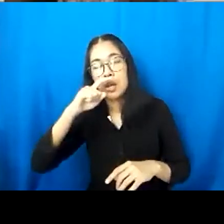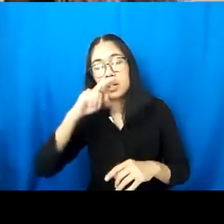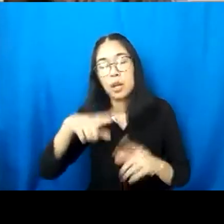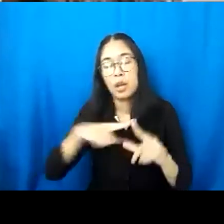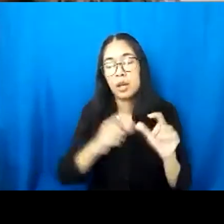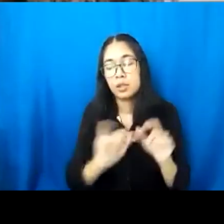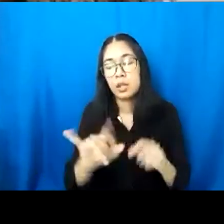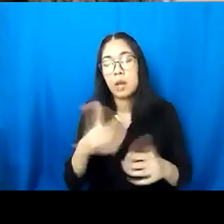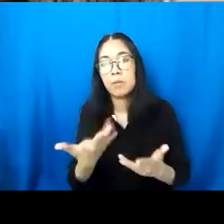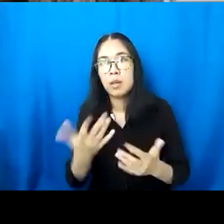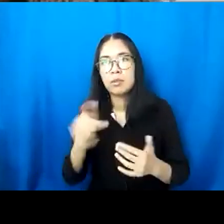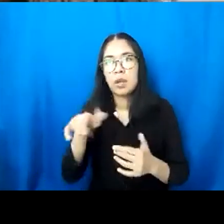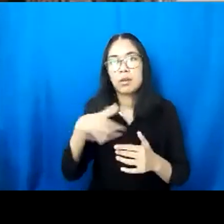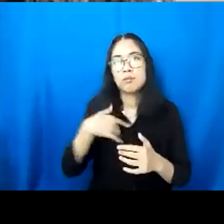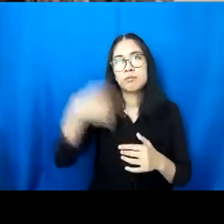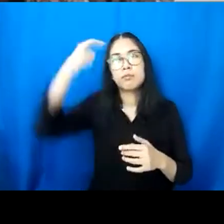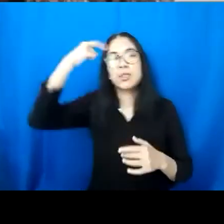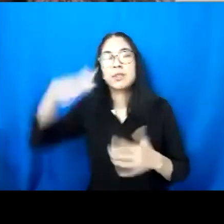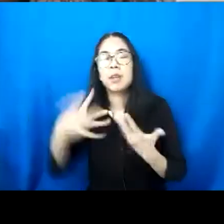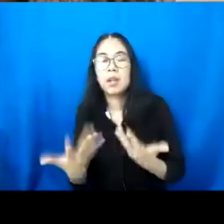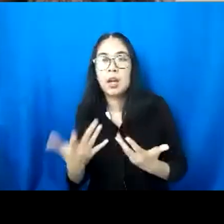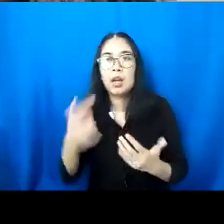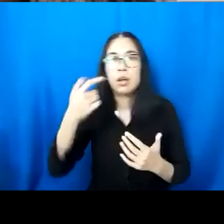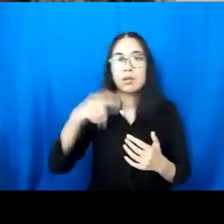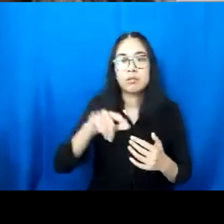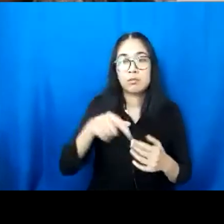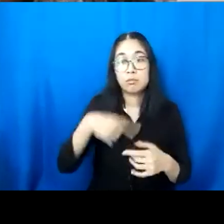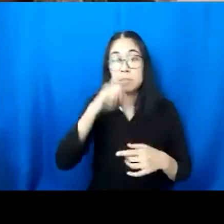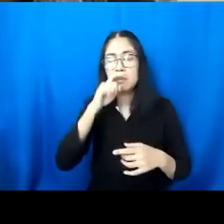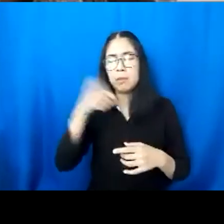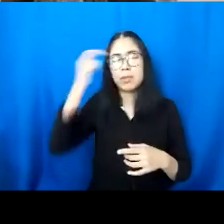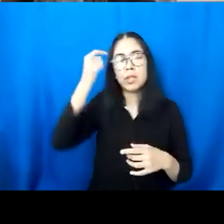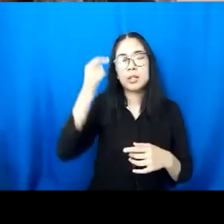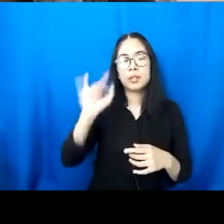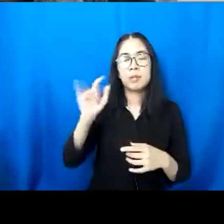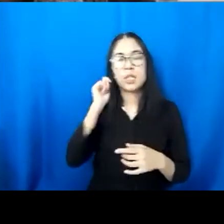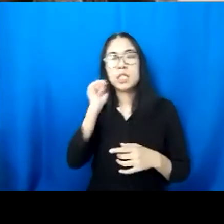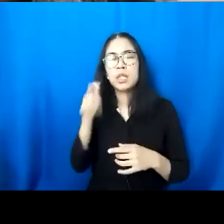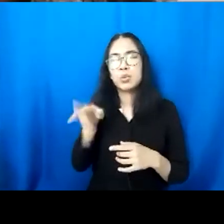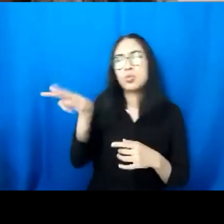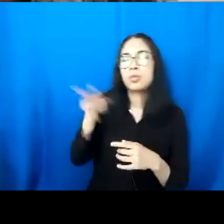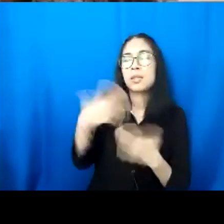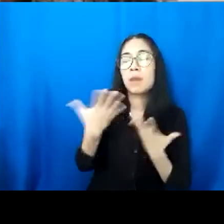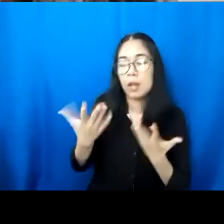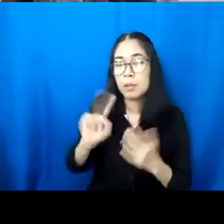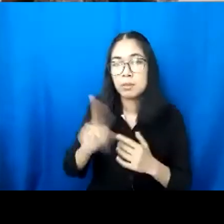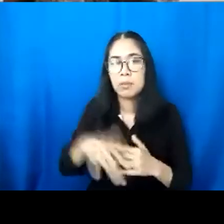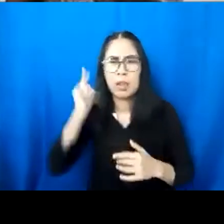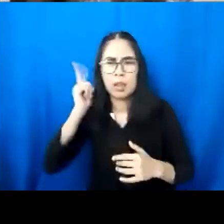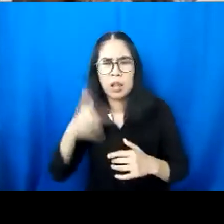atau ayah terhadap istrinya untuk mengasuh anak bersama? Karena terkadang saya berpikir kalau laki-laki itu nggak mau